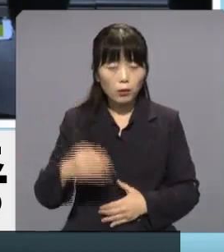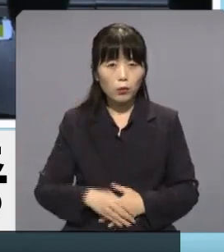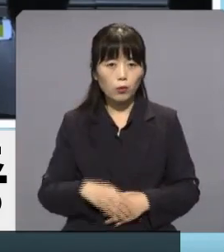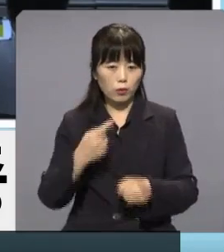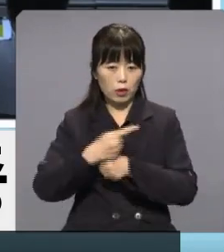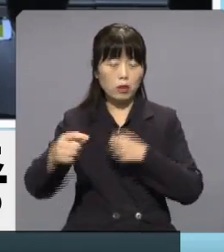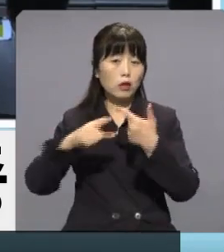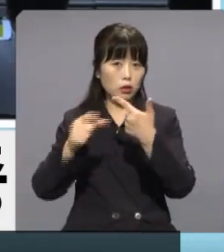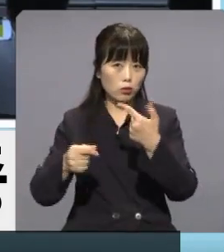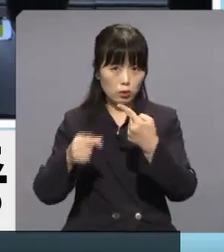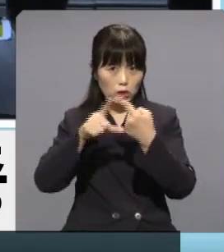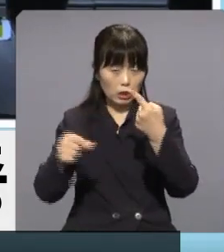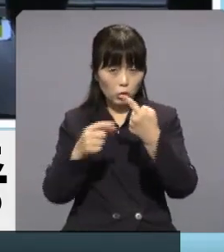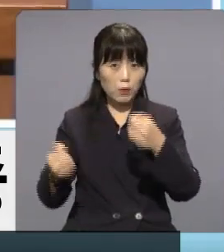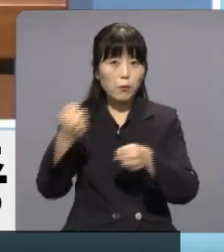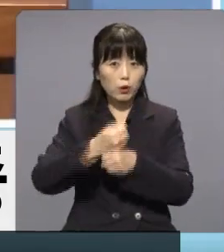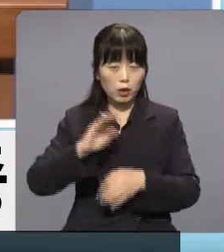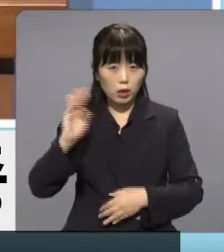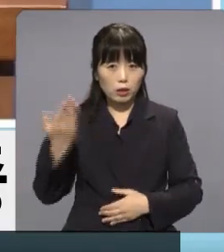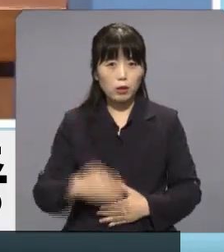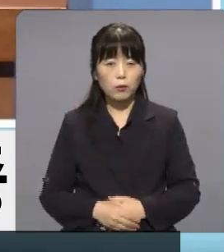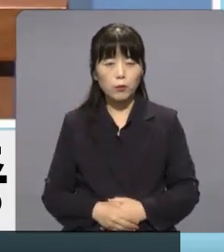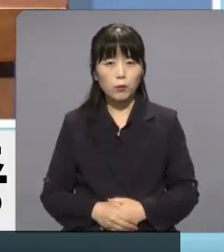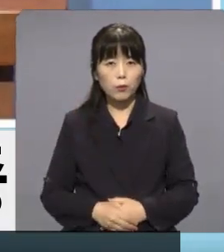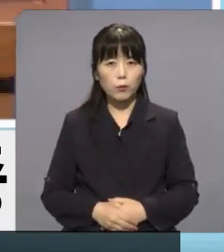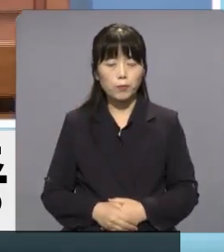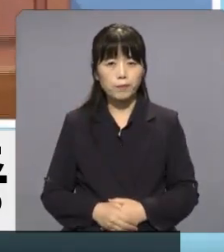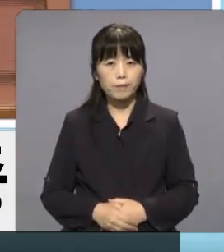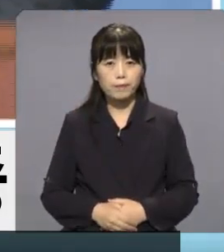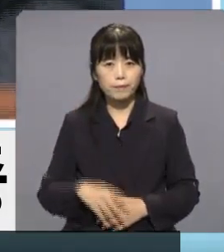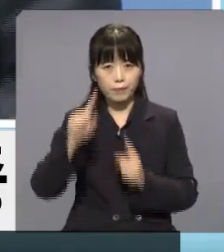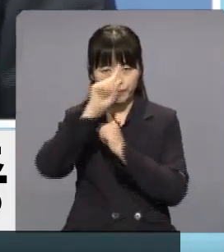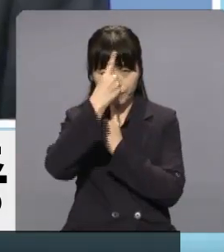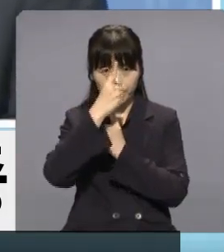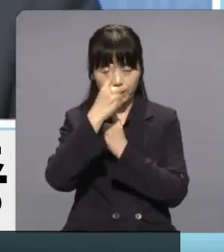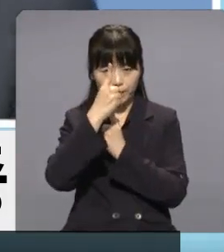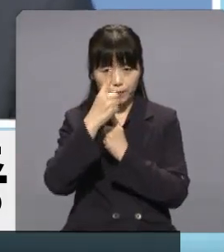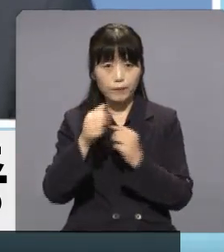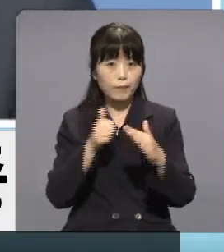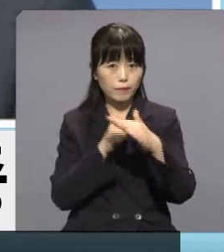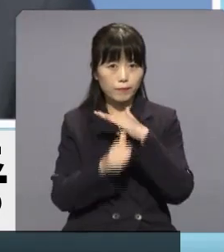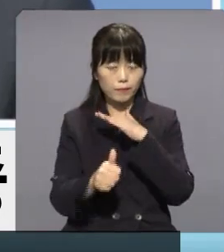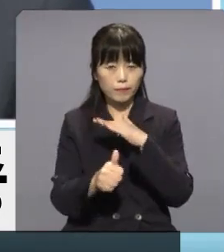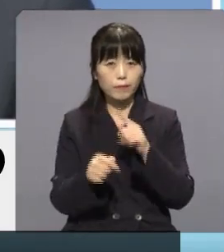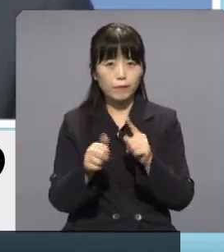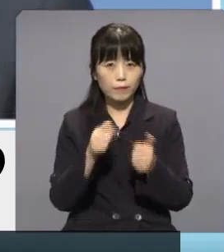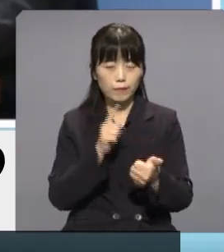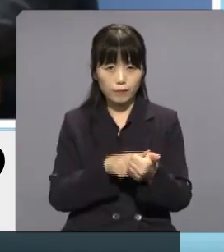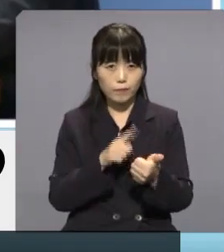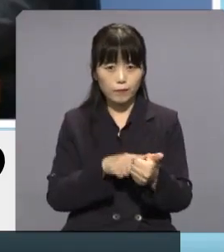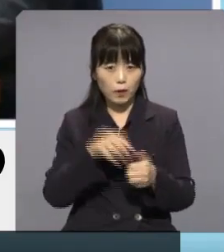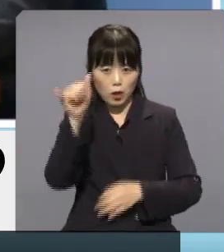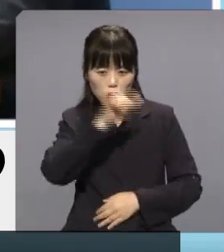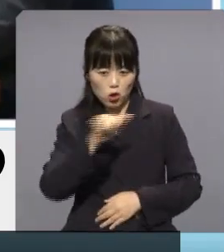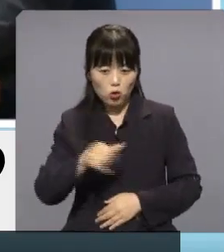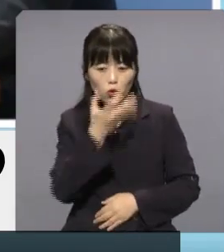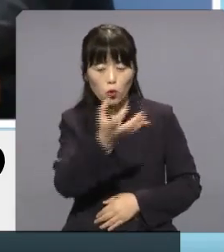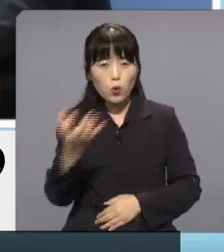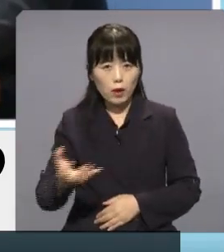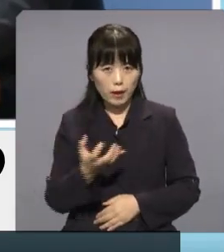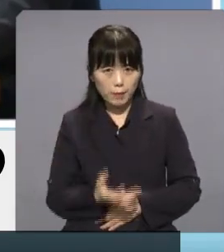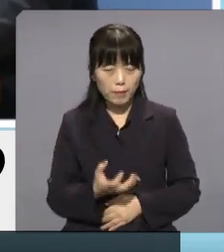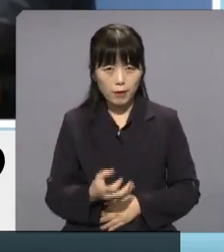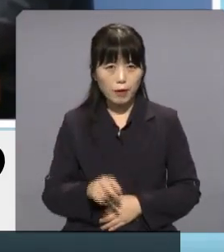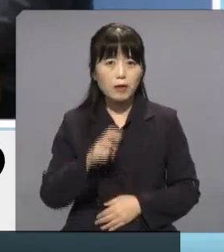저의 그래서 그 이준섭 그 이 대표는 그때 진국을 다르면서 이 공상 오이